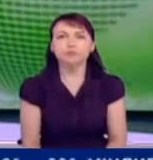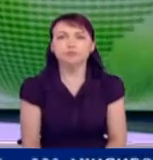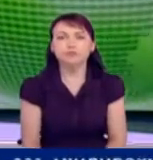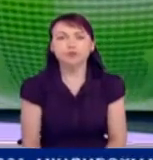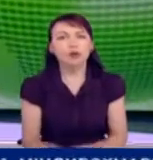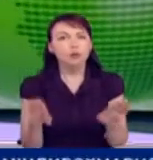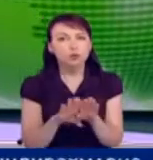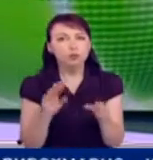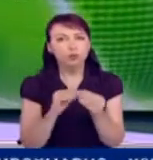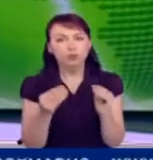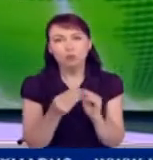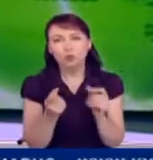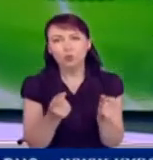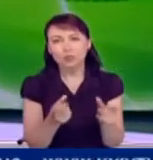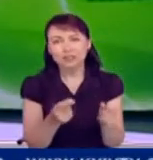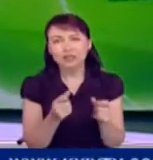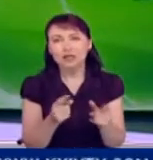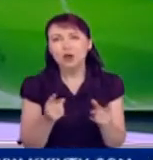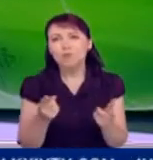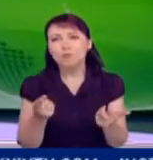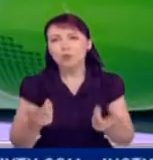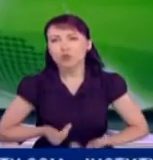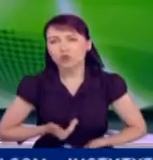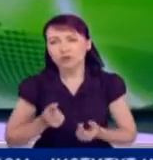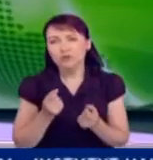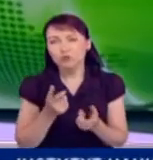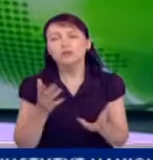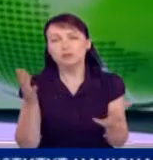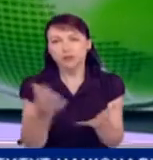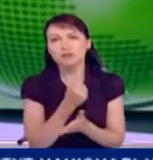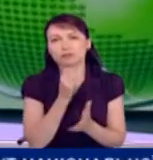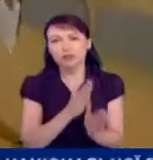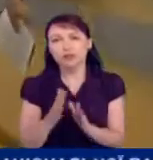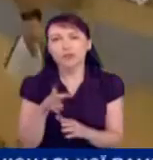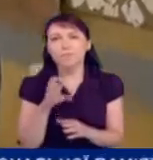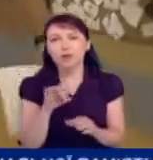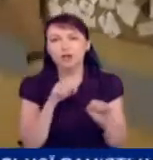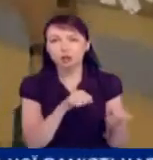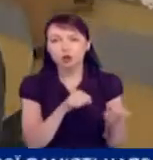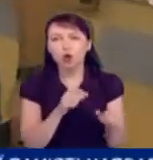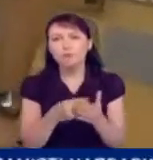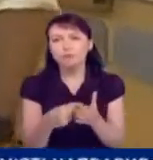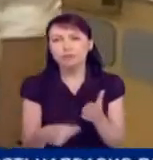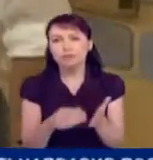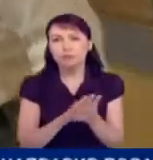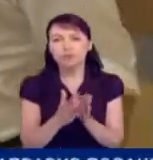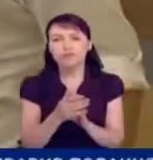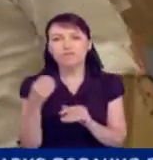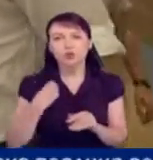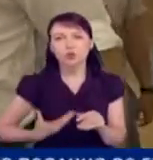Схоже, проблему утилізації побутових відходів у столиці невдовзі вдасться владнати. Мер Києва Віталій Кличко підписав меморандум з